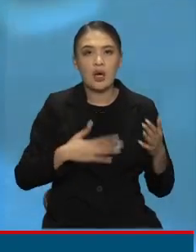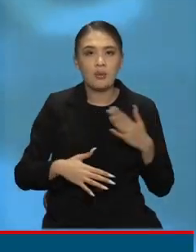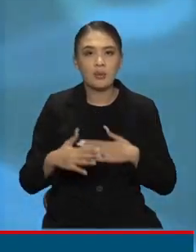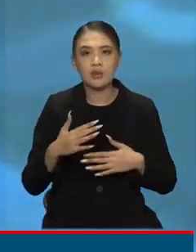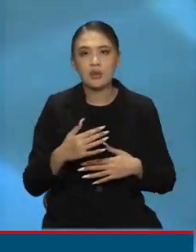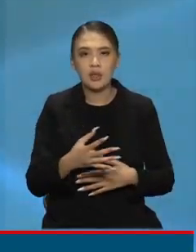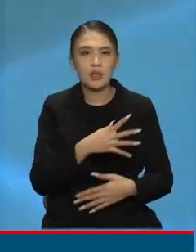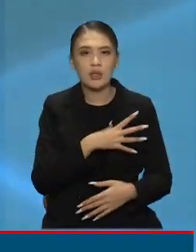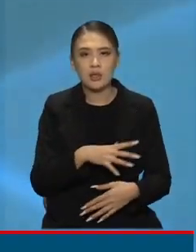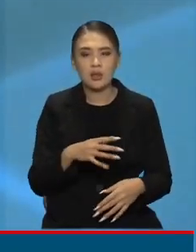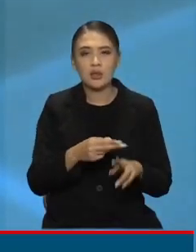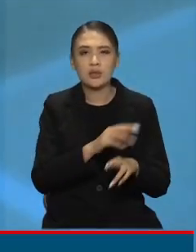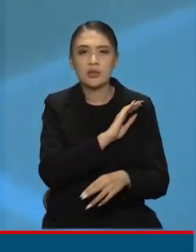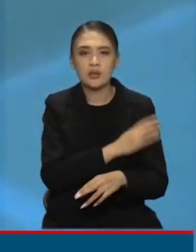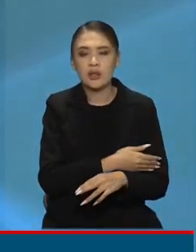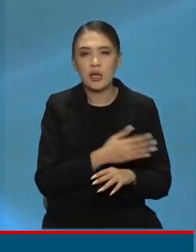учеников. Это, думаю,